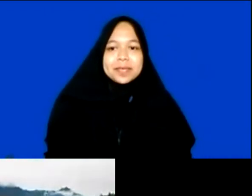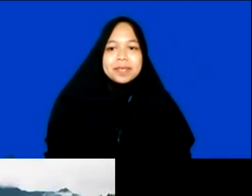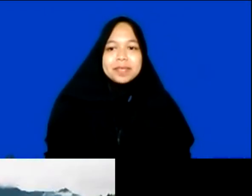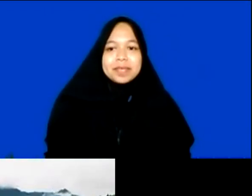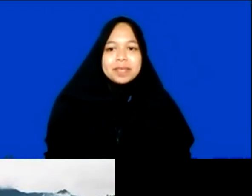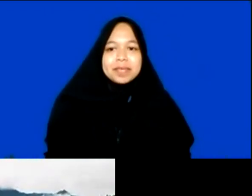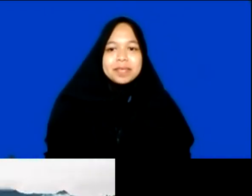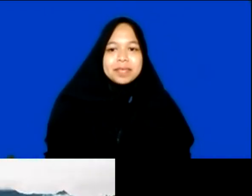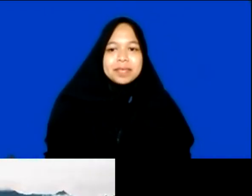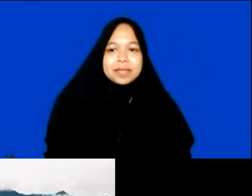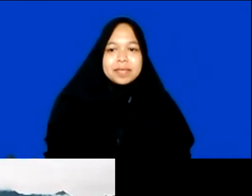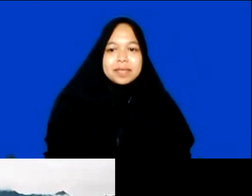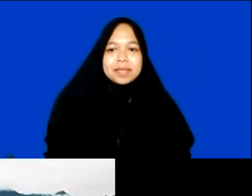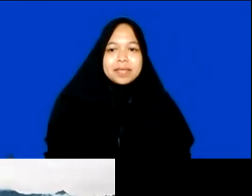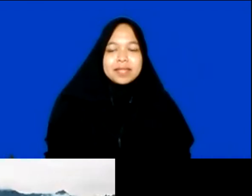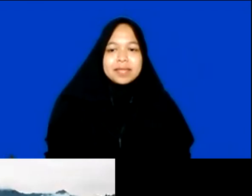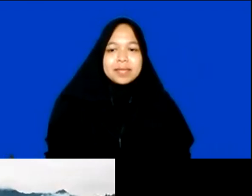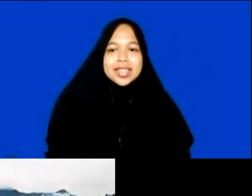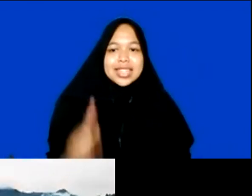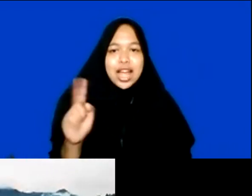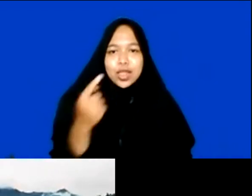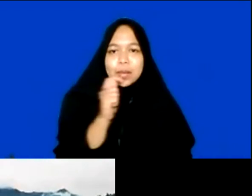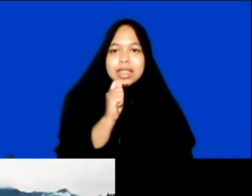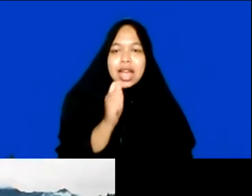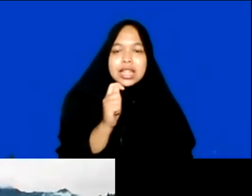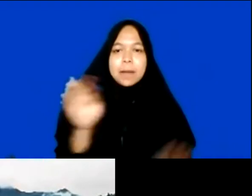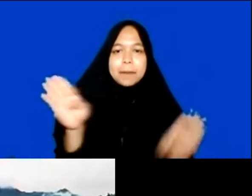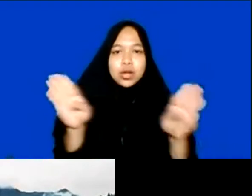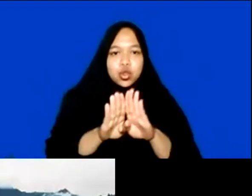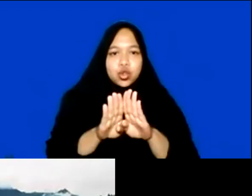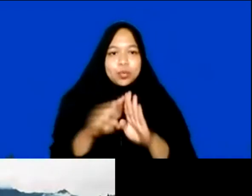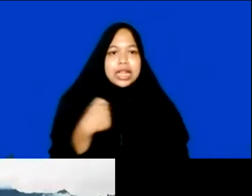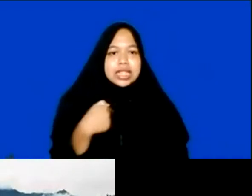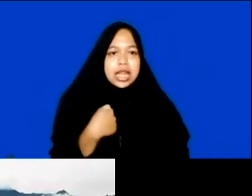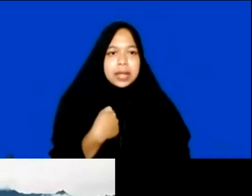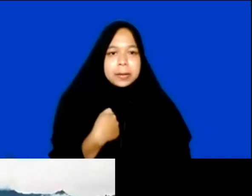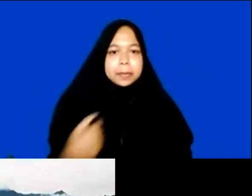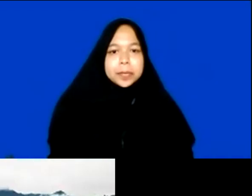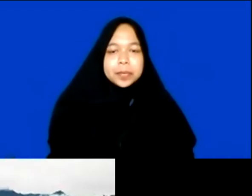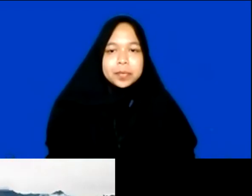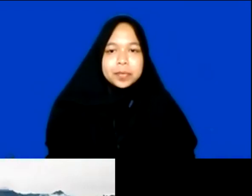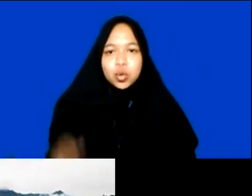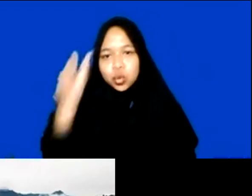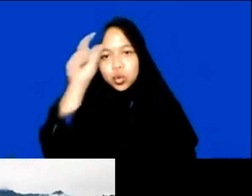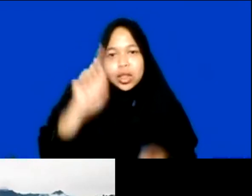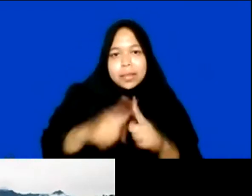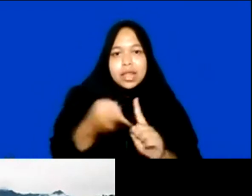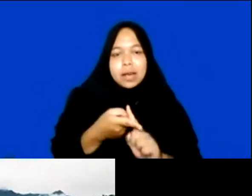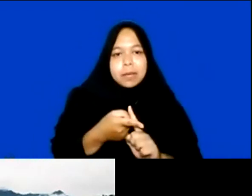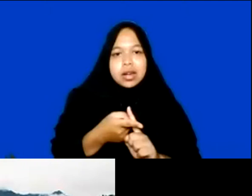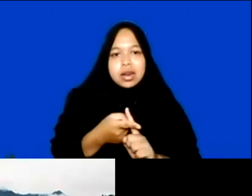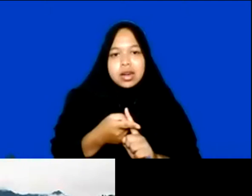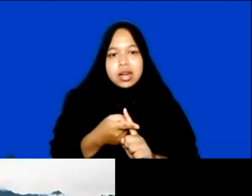ini Mas Kirei, satu pertanyaan penutup dari saya untuk teman-teman mahasiswa nih terutama.